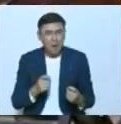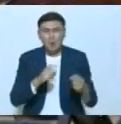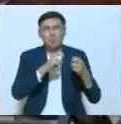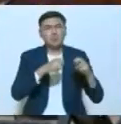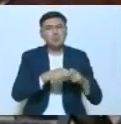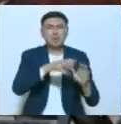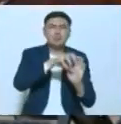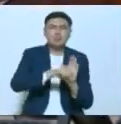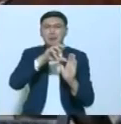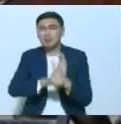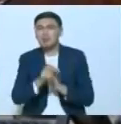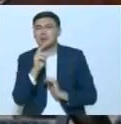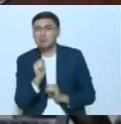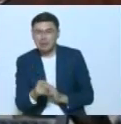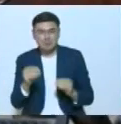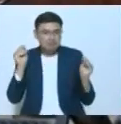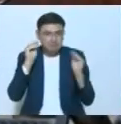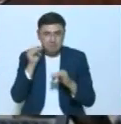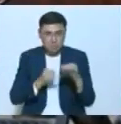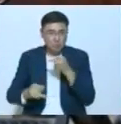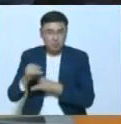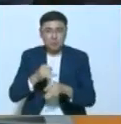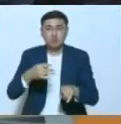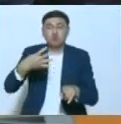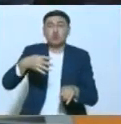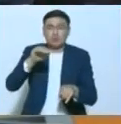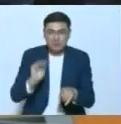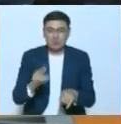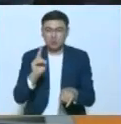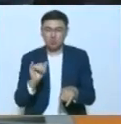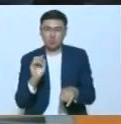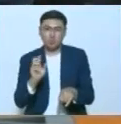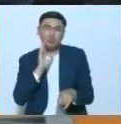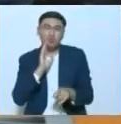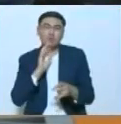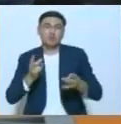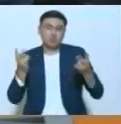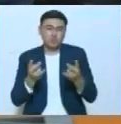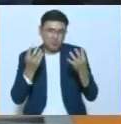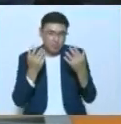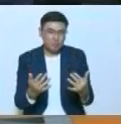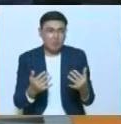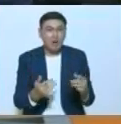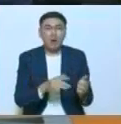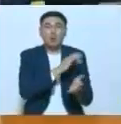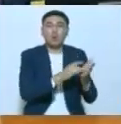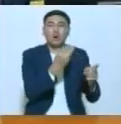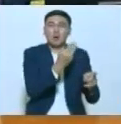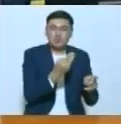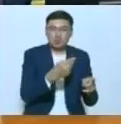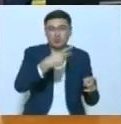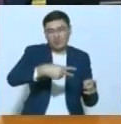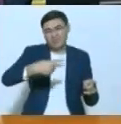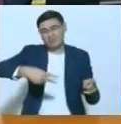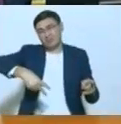жолдары қарастырылды. Қазір өңірге шамамен 40 мың текше метр су керек. Оның ішінде Ақтау қаласына тәулігіне 20-25 мың текше метр тіршілік